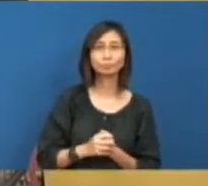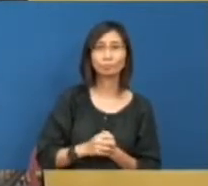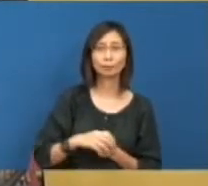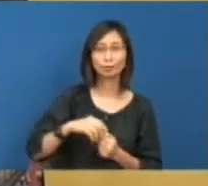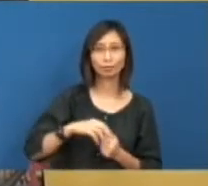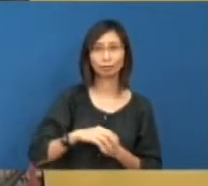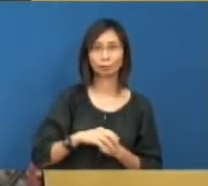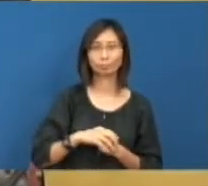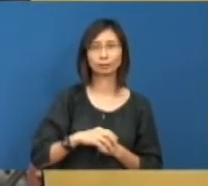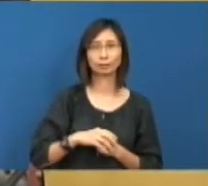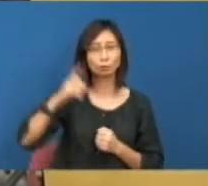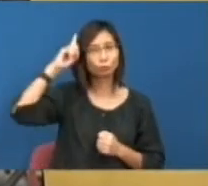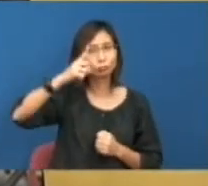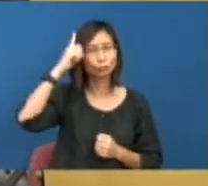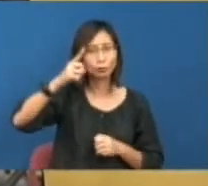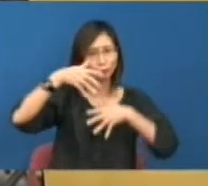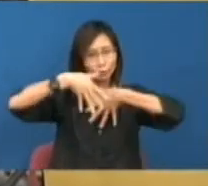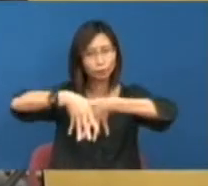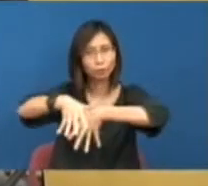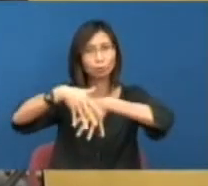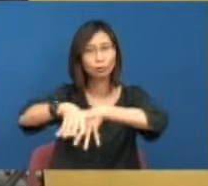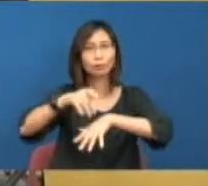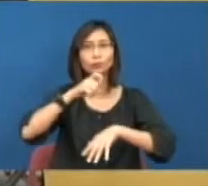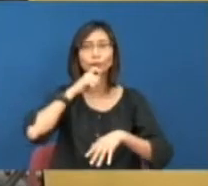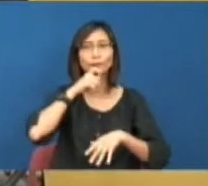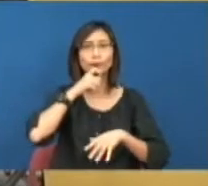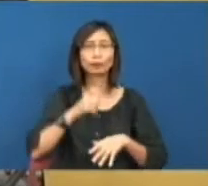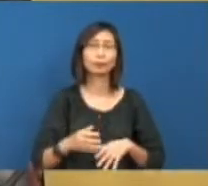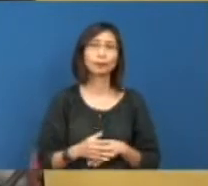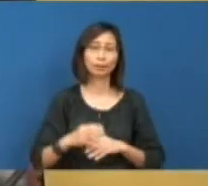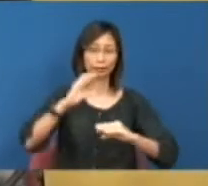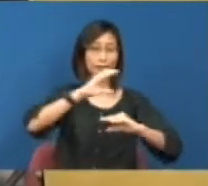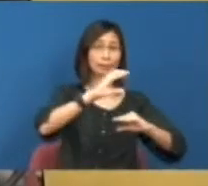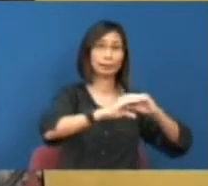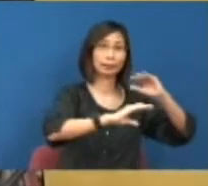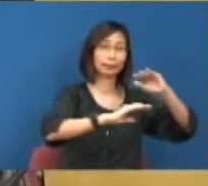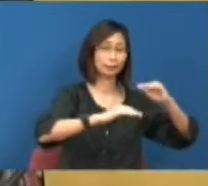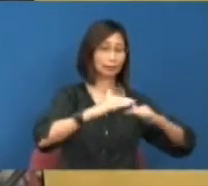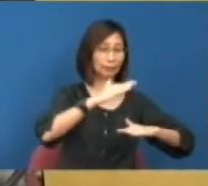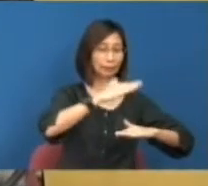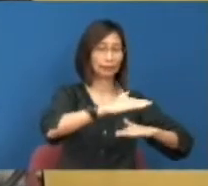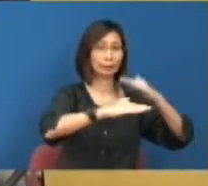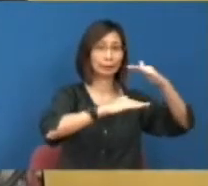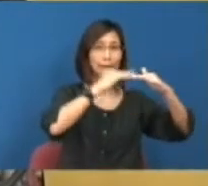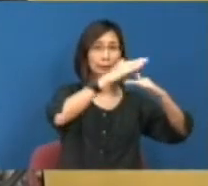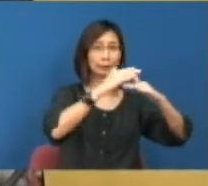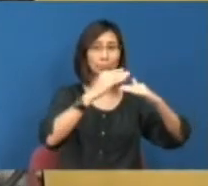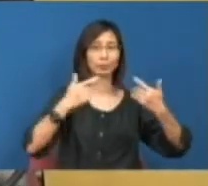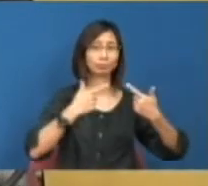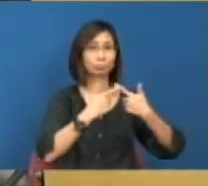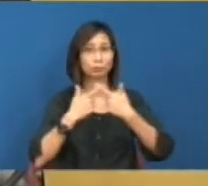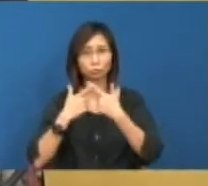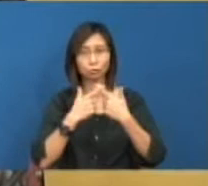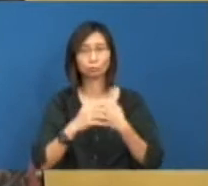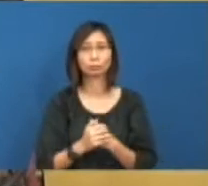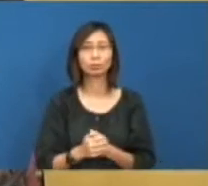喺呢一個每次嘅大遊行咧，都有所謂階級鬥爭嘅問題。咁我嗰日喺度遊行完之後，喺呢